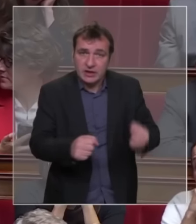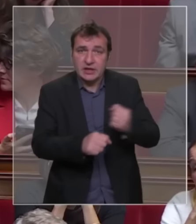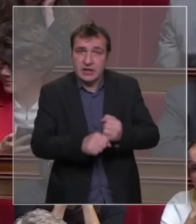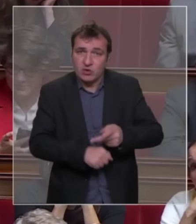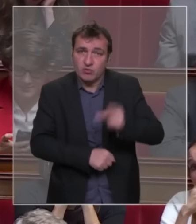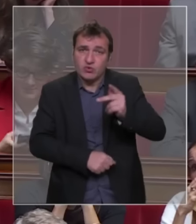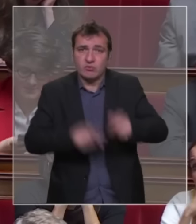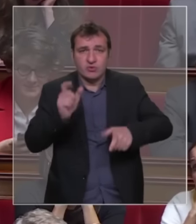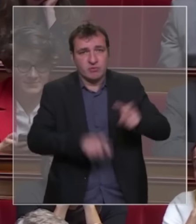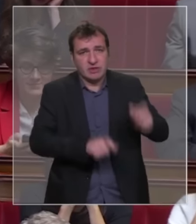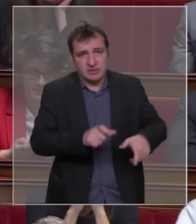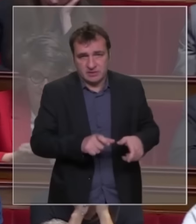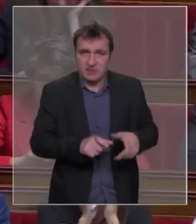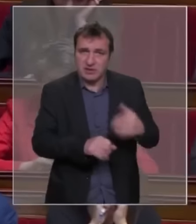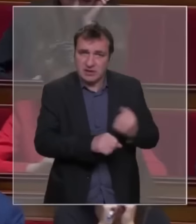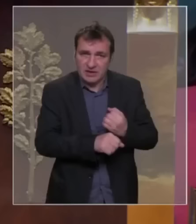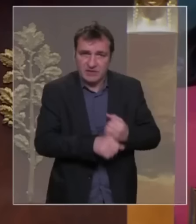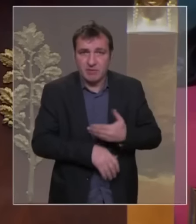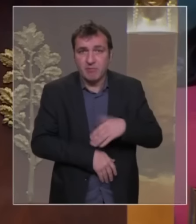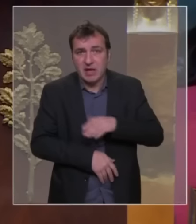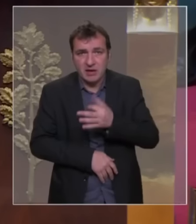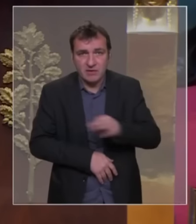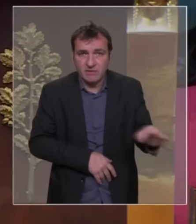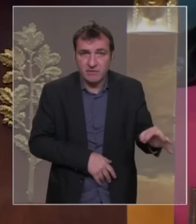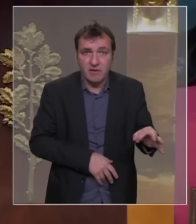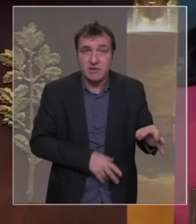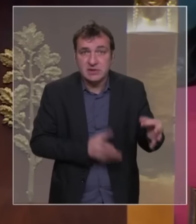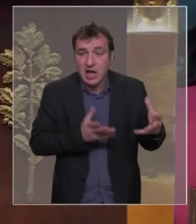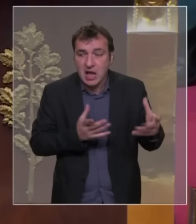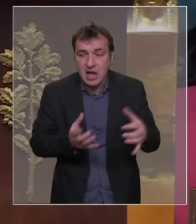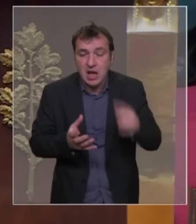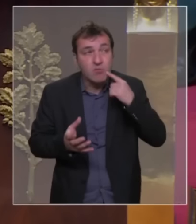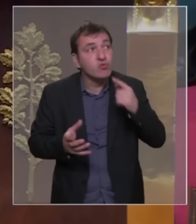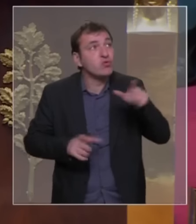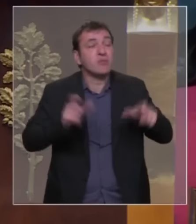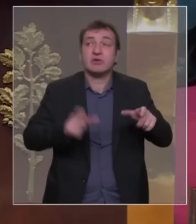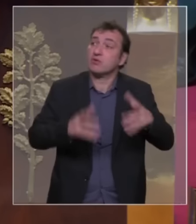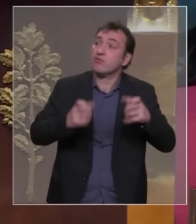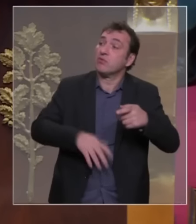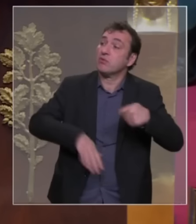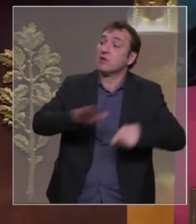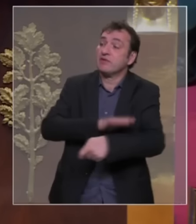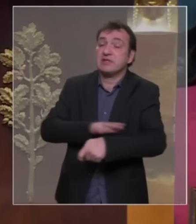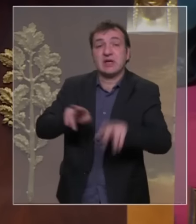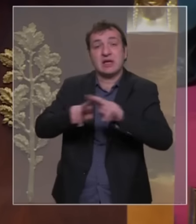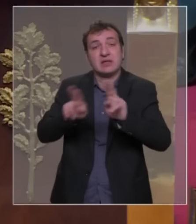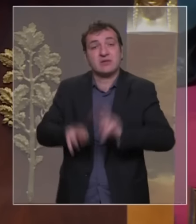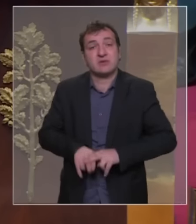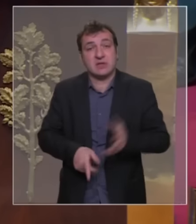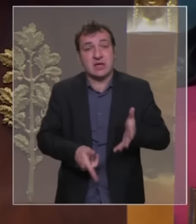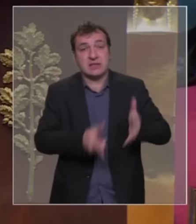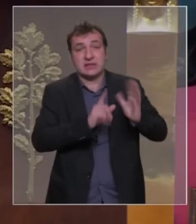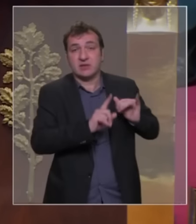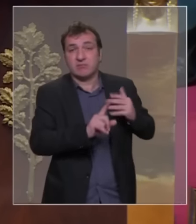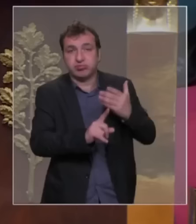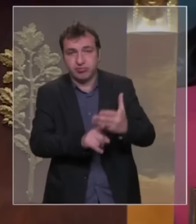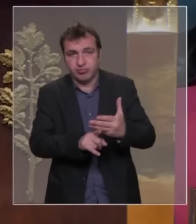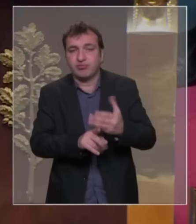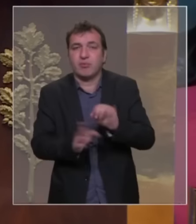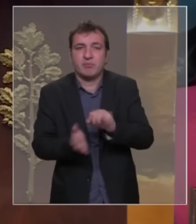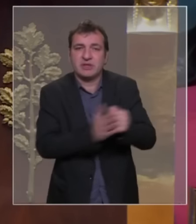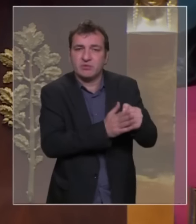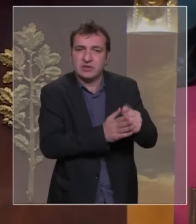Grâce à l'attractivité de la France pour les investissements internationaux, qui depuis 7 ans a été une priorité du président